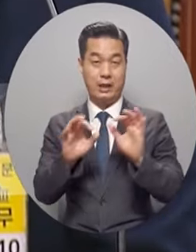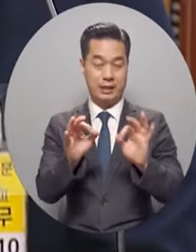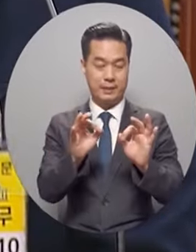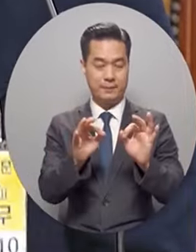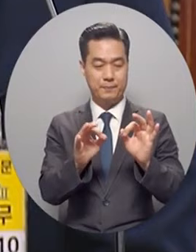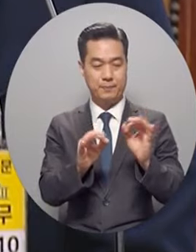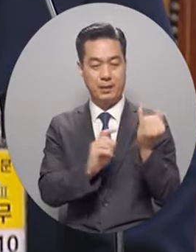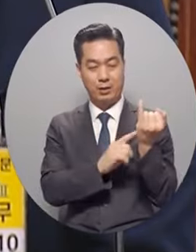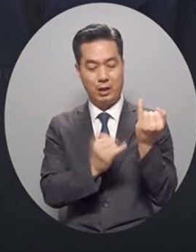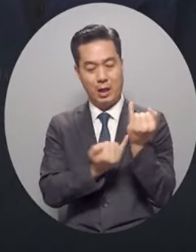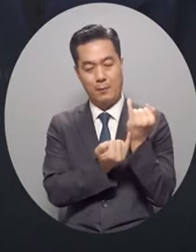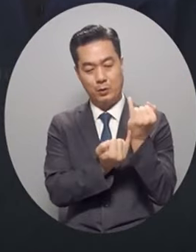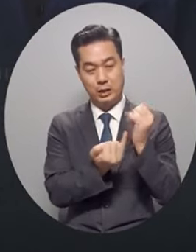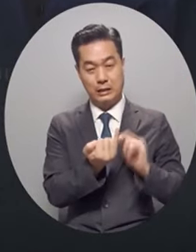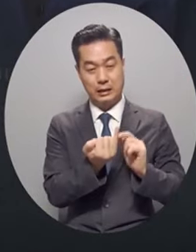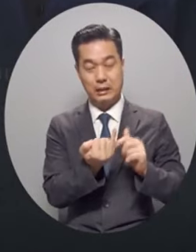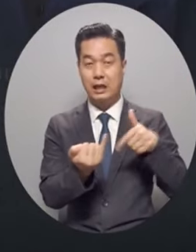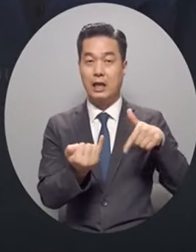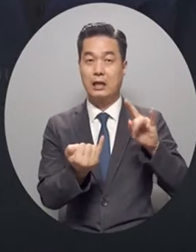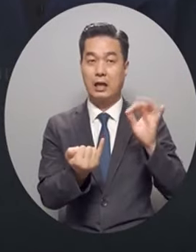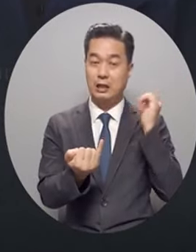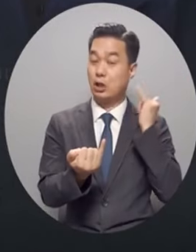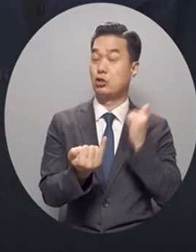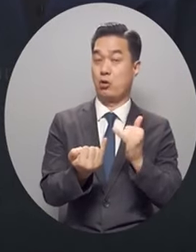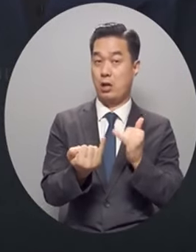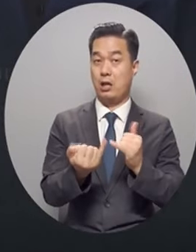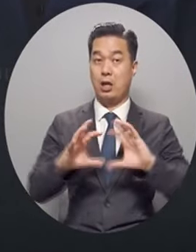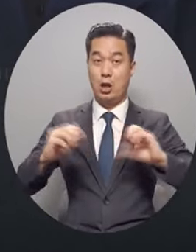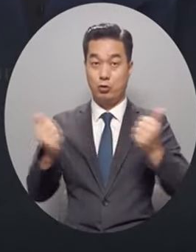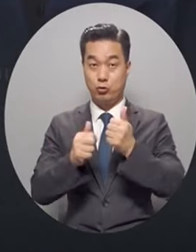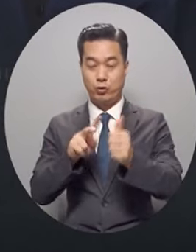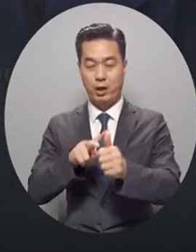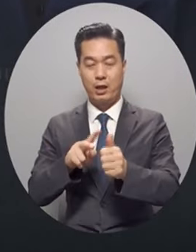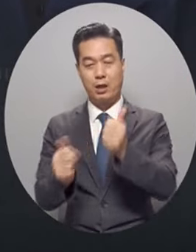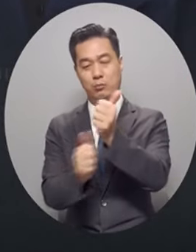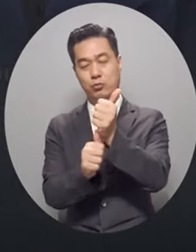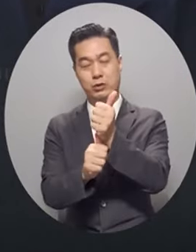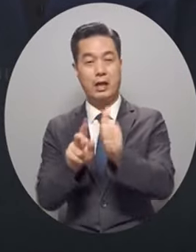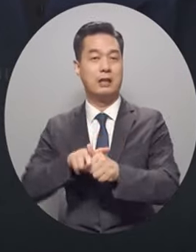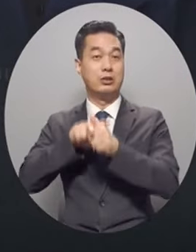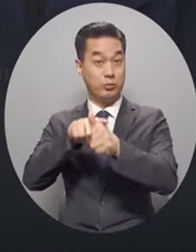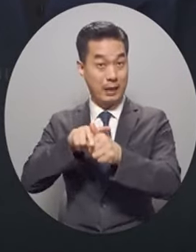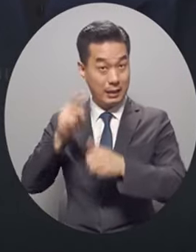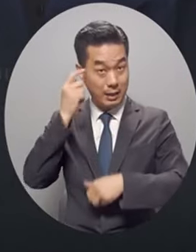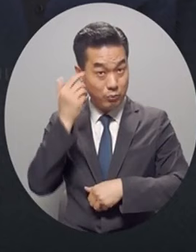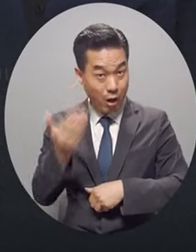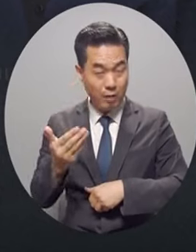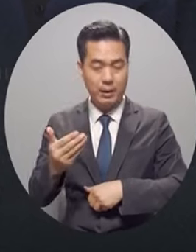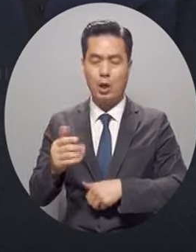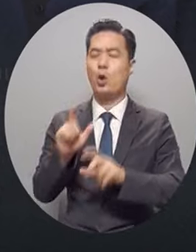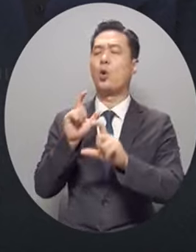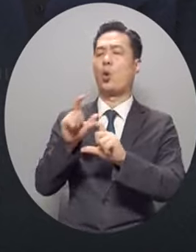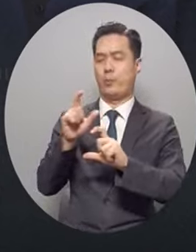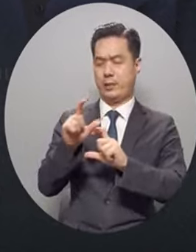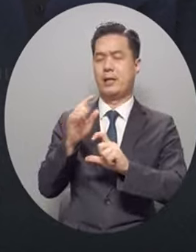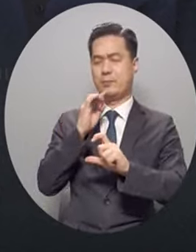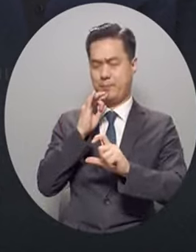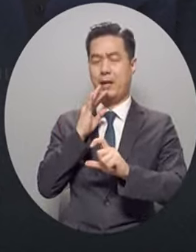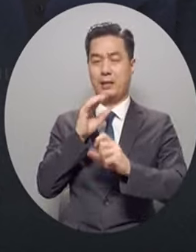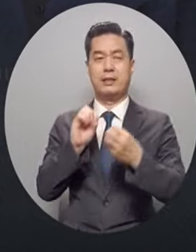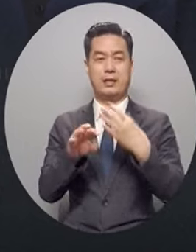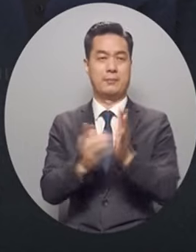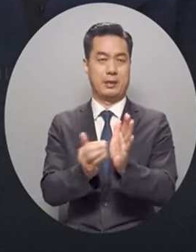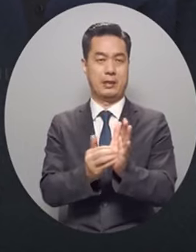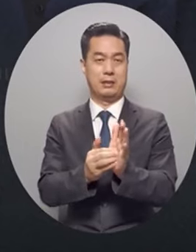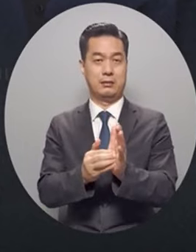씨에게 전화했습니다. 사람들이 국회 부의장 나가느냐 물어보면 그거는 고민하고 있다. 그 정도만 얘기해야 돼. 그래야